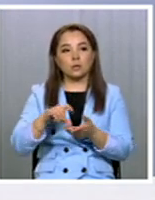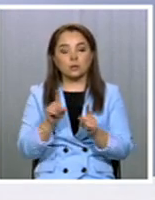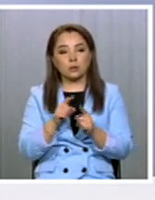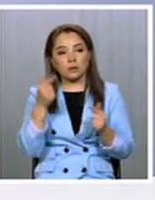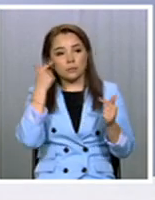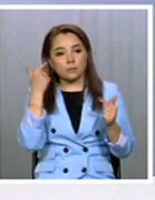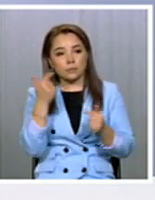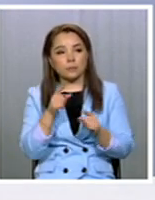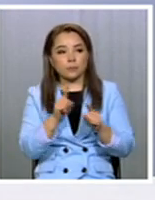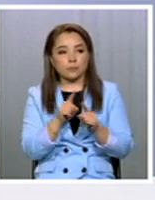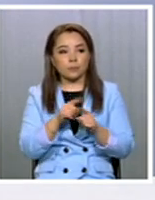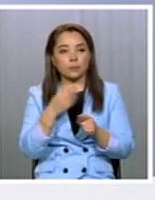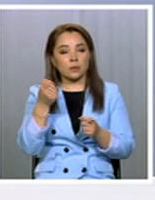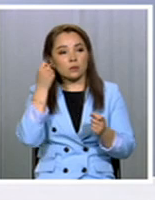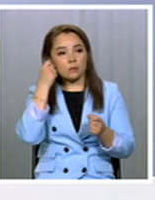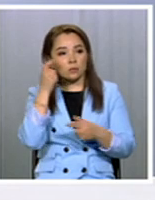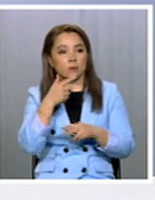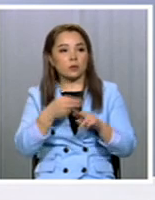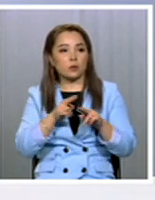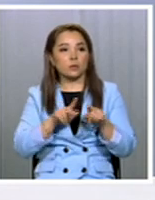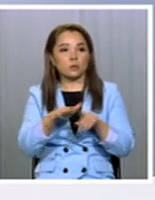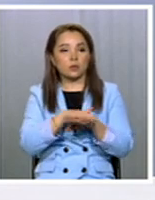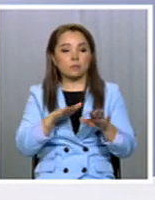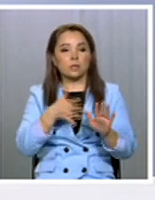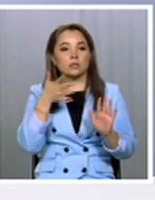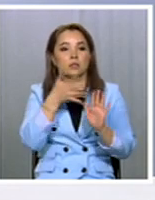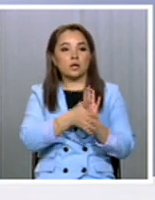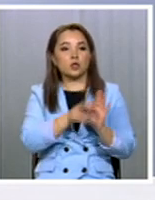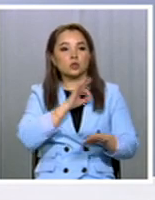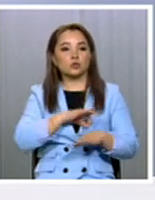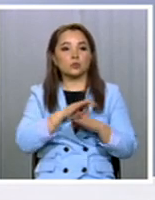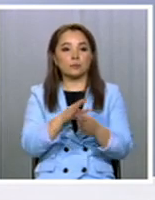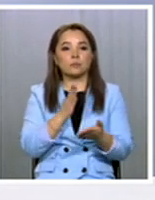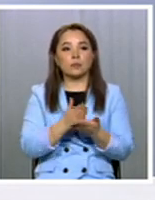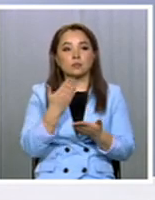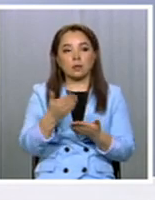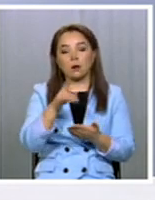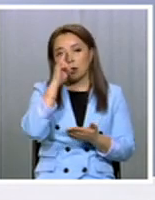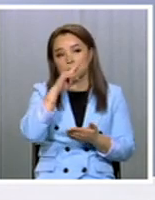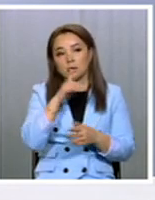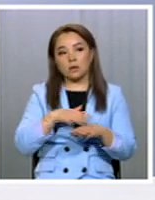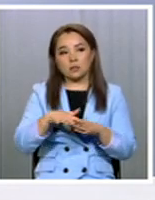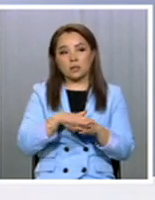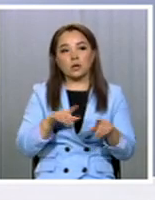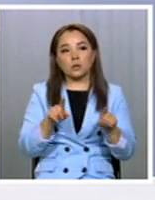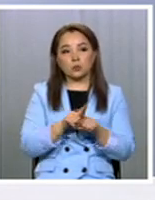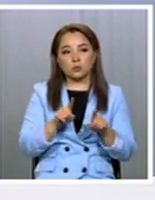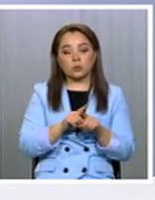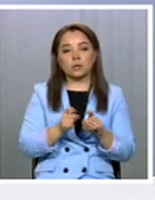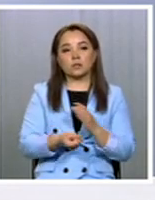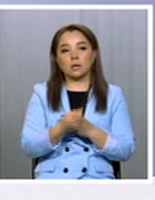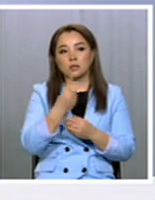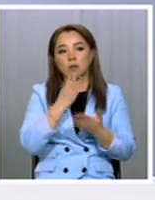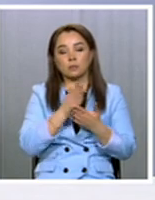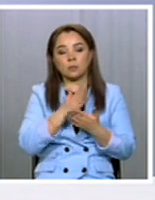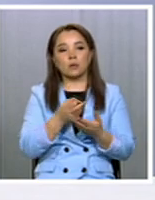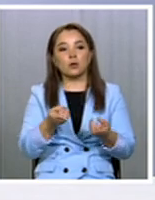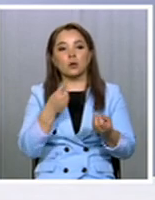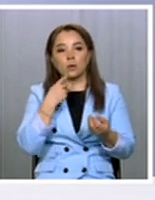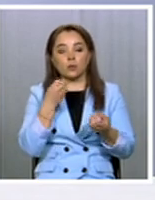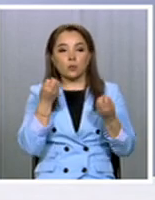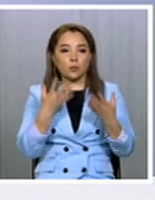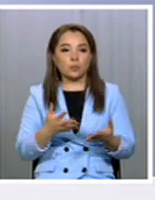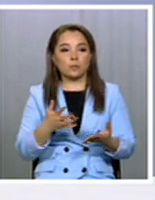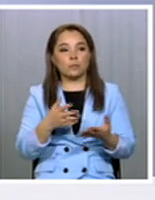ғылымға баулуды да көп еңбек сіңірген. Осындай қазақ жерінен шыққан көрнекті әдебиет жазушылар